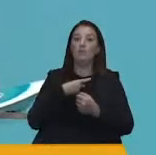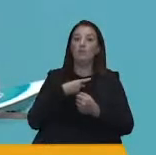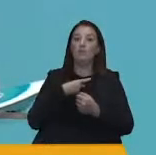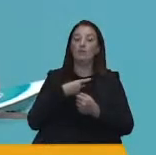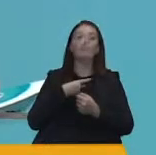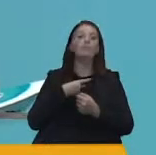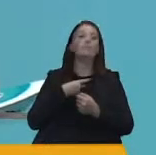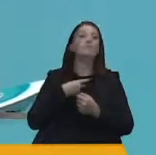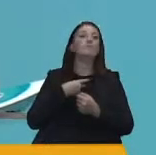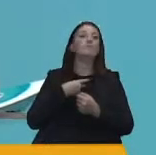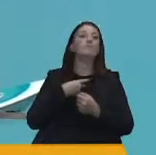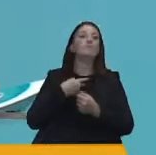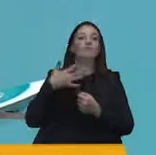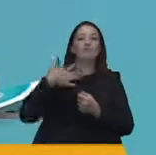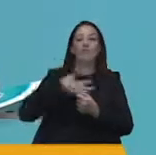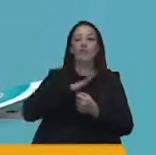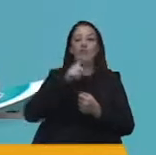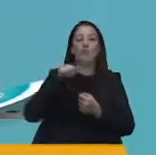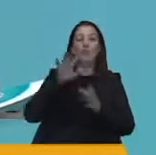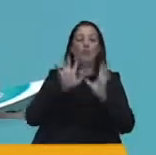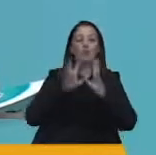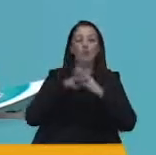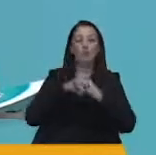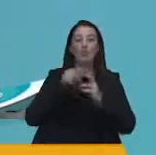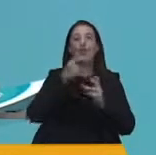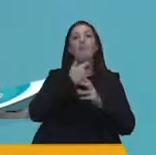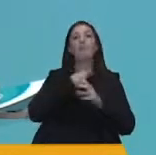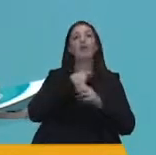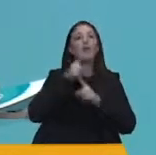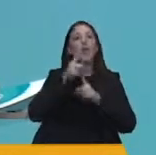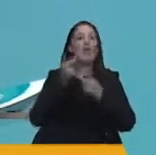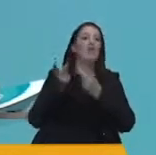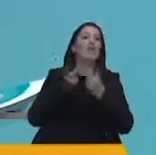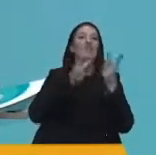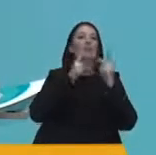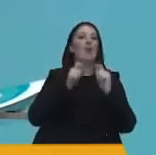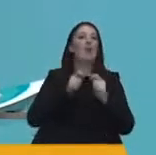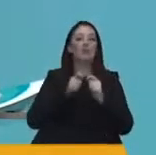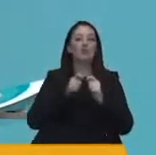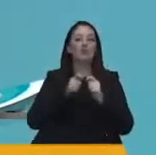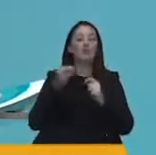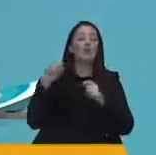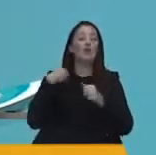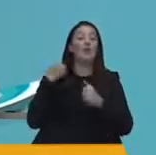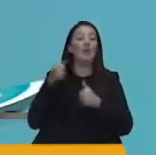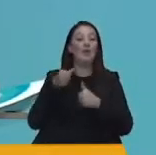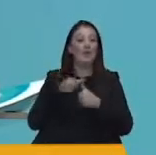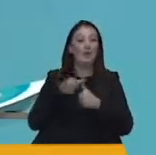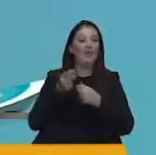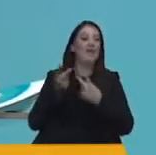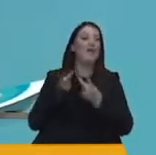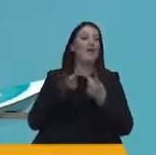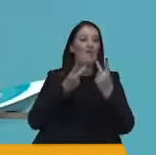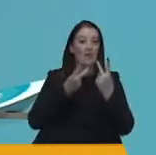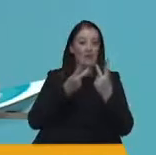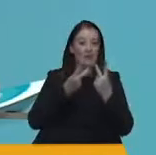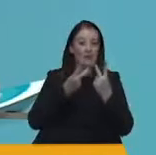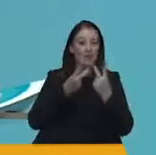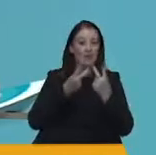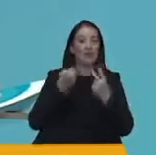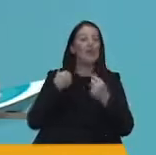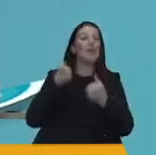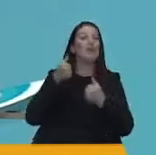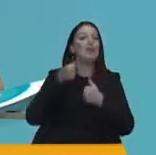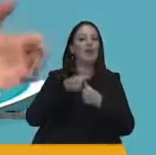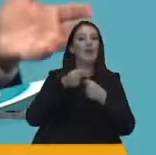iktidar grubunu Beykoz Çayırı'na davet etmiştim. Yine davetimi